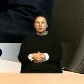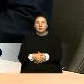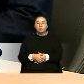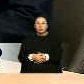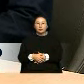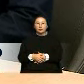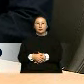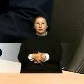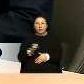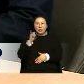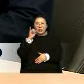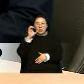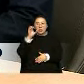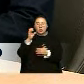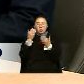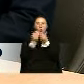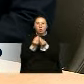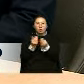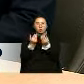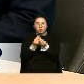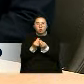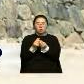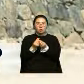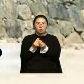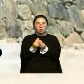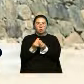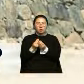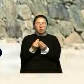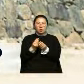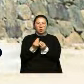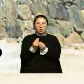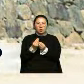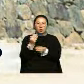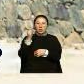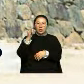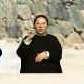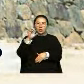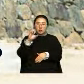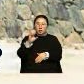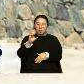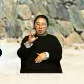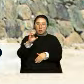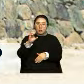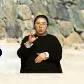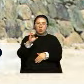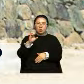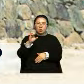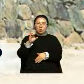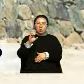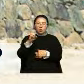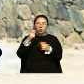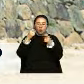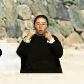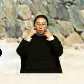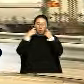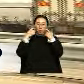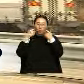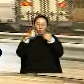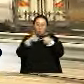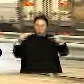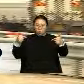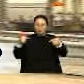경기 광주 IC 같은 경우에는 거긴 저희가 이제 경기 IC를 IC 확장 작업을